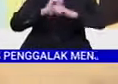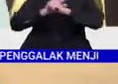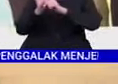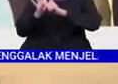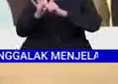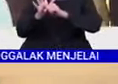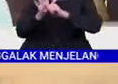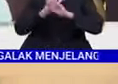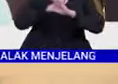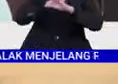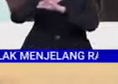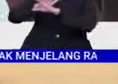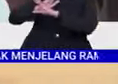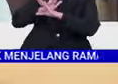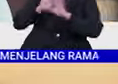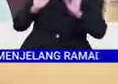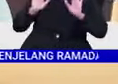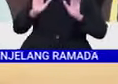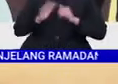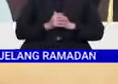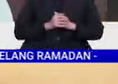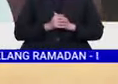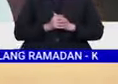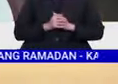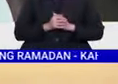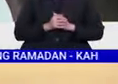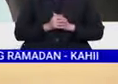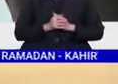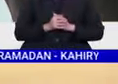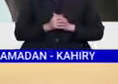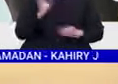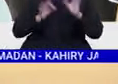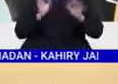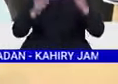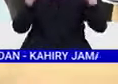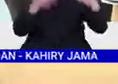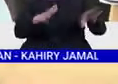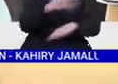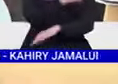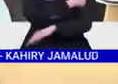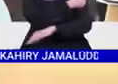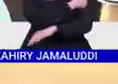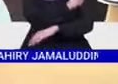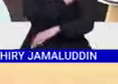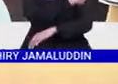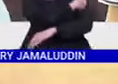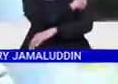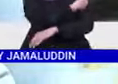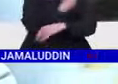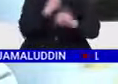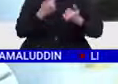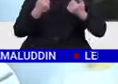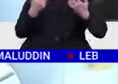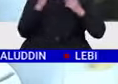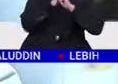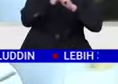kan jadi kalau sudah Habib aksi Minion badan naikkan